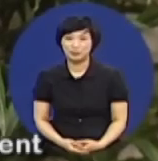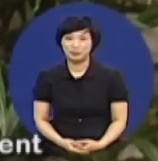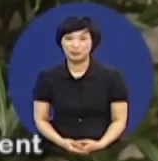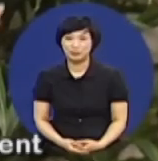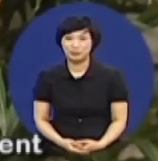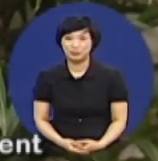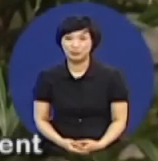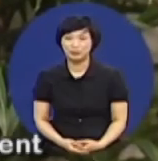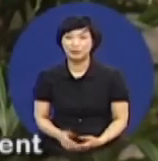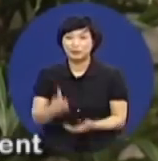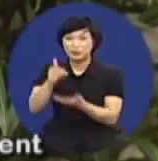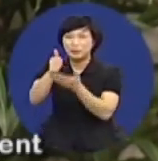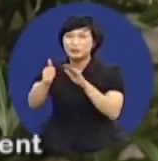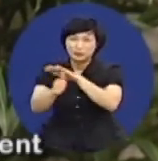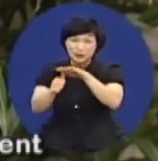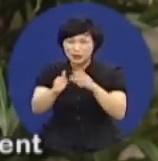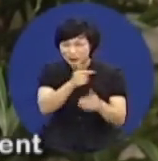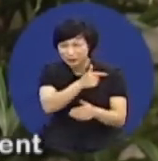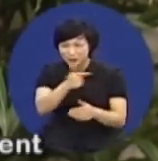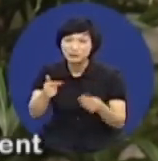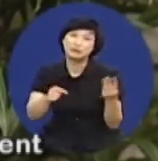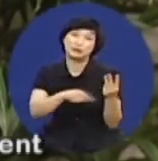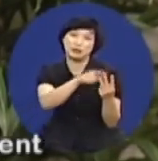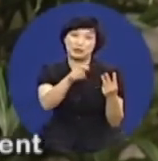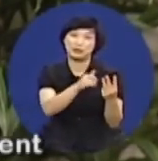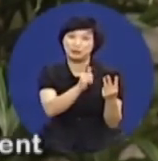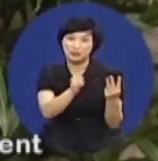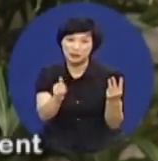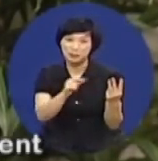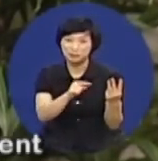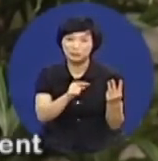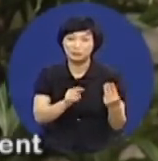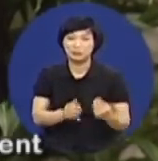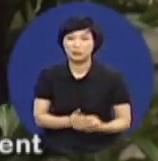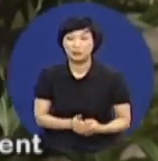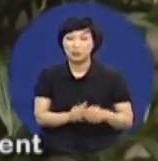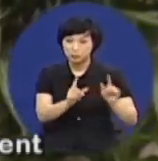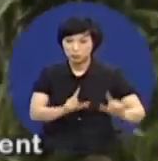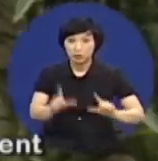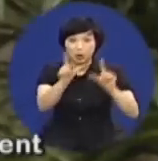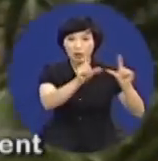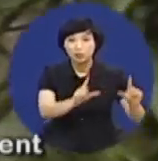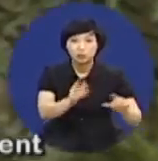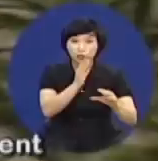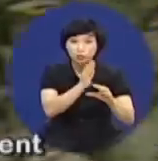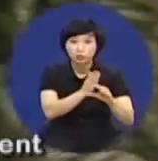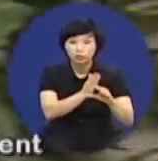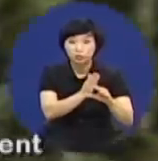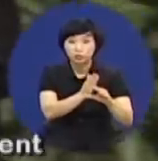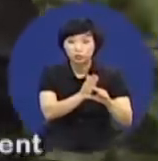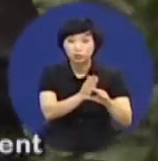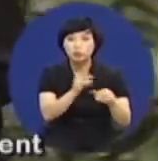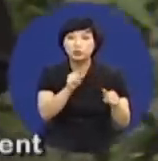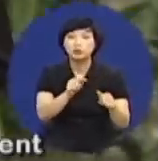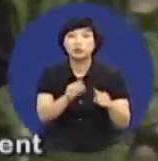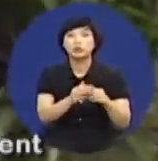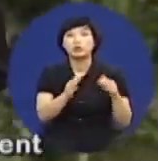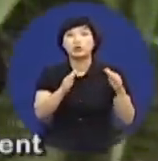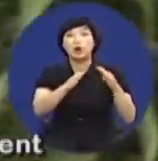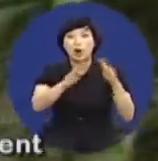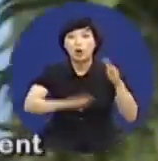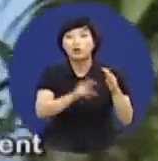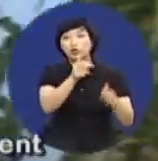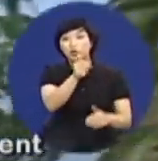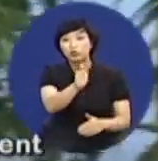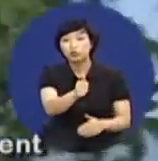とても我が主を愛していた3人の兄弟のうち、大黒